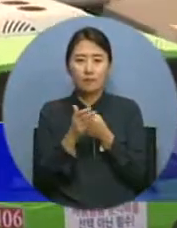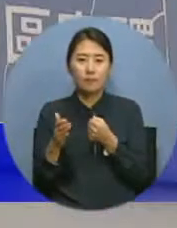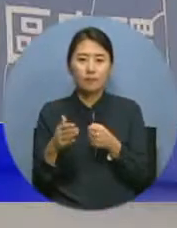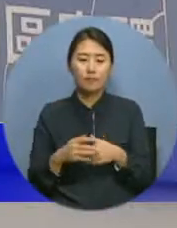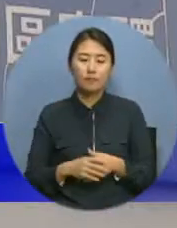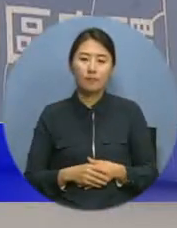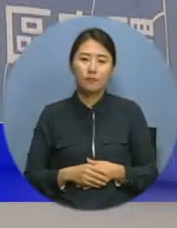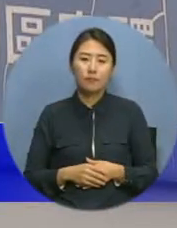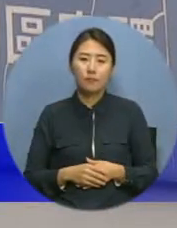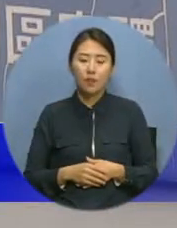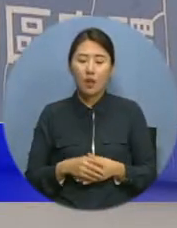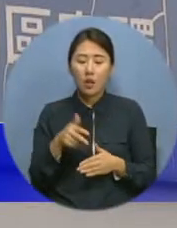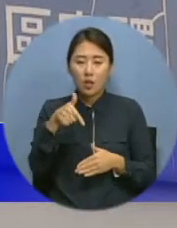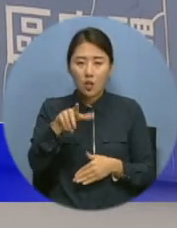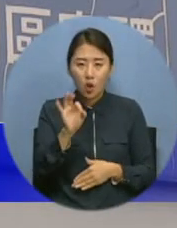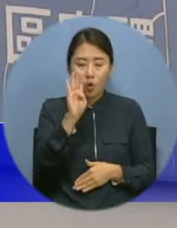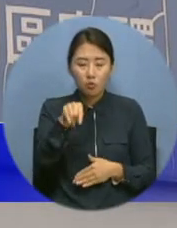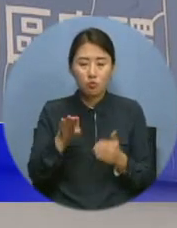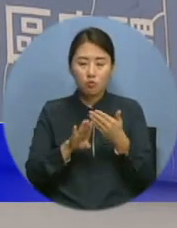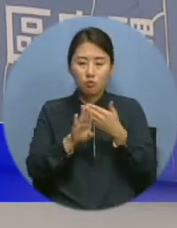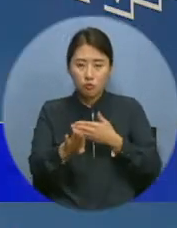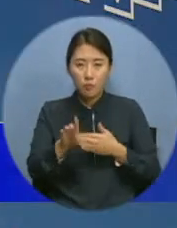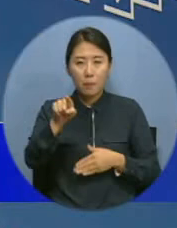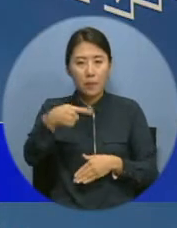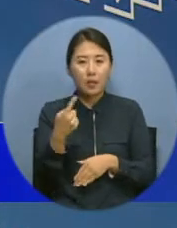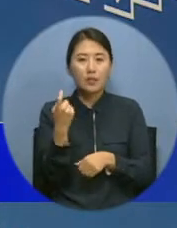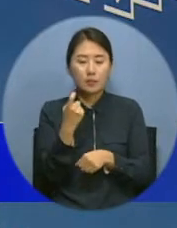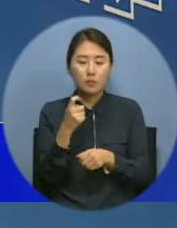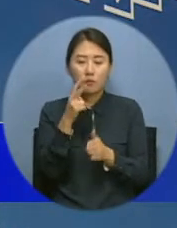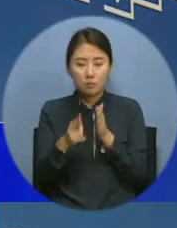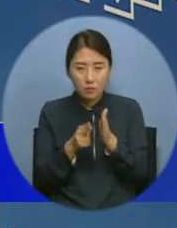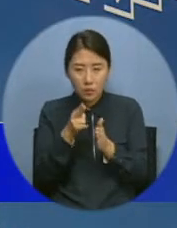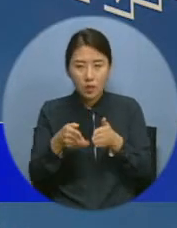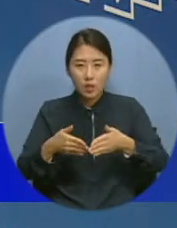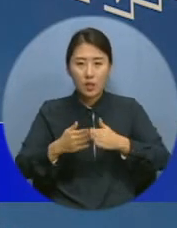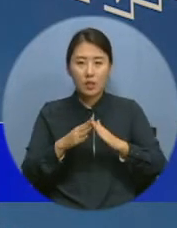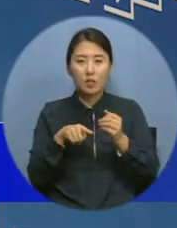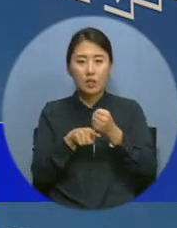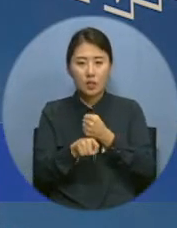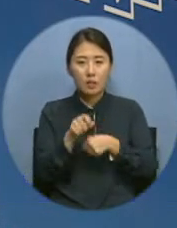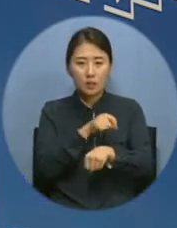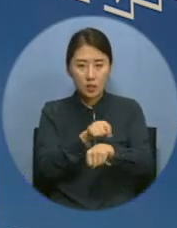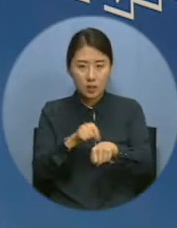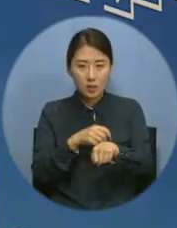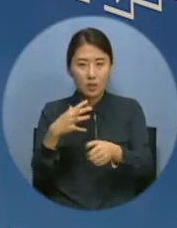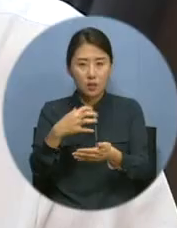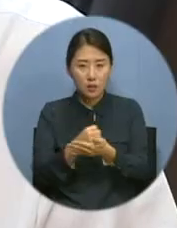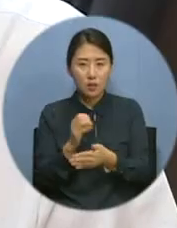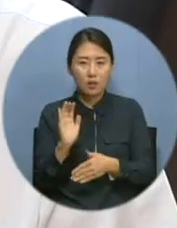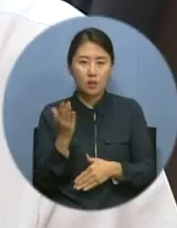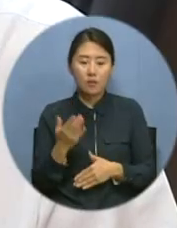때문입니다. 경부선 이후 110년 만에 생기는 철도라는 점에도 특별한 의미를 갖게 됐습니다.